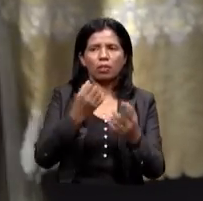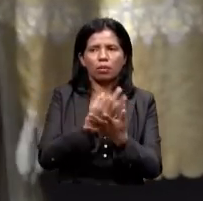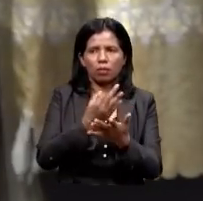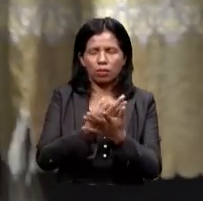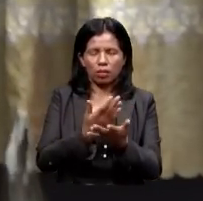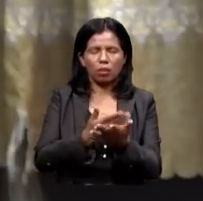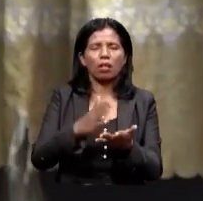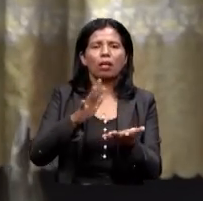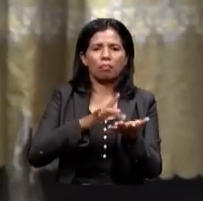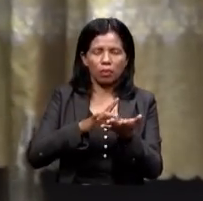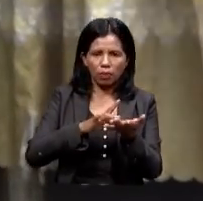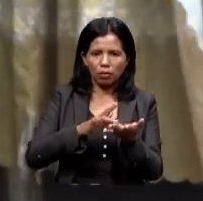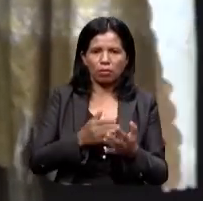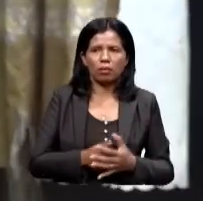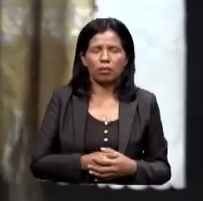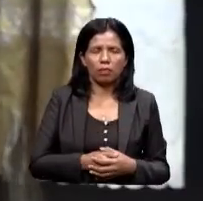imuru.